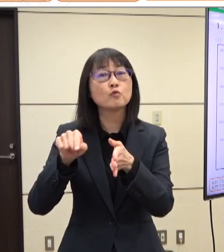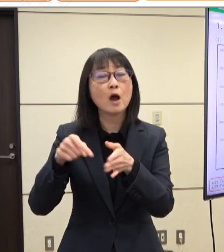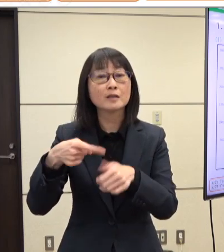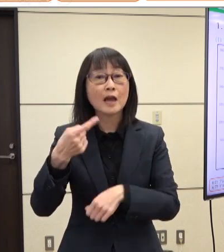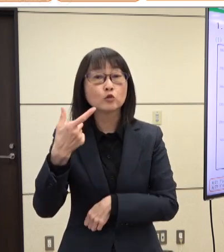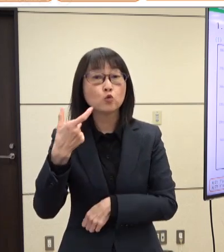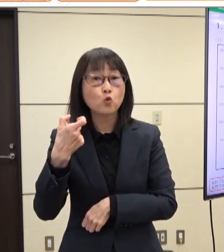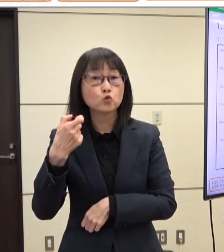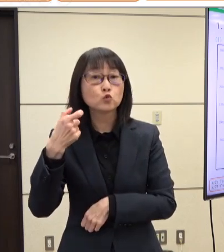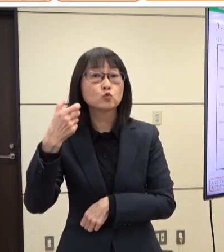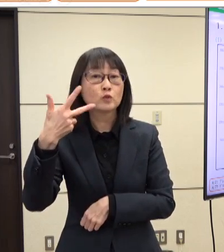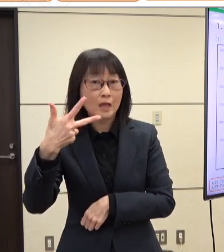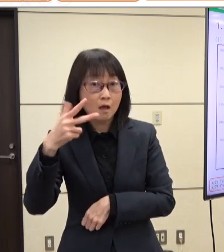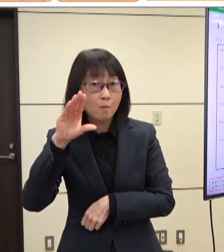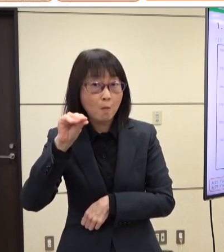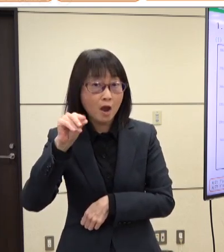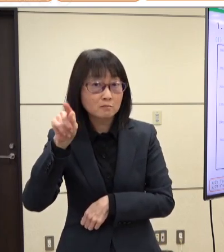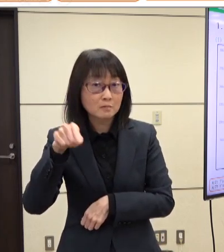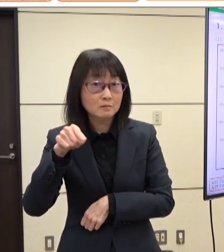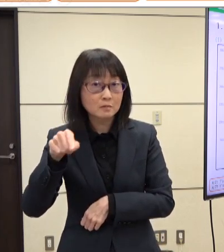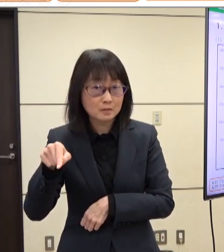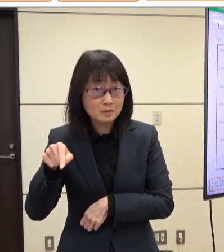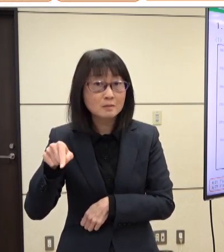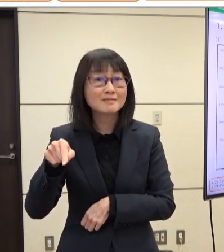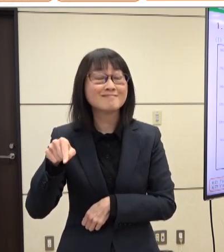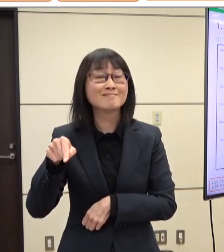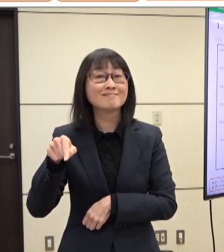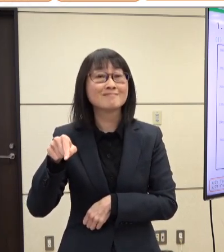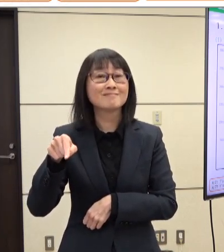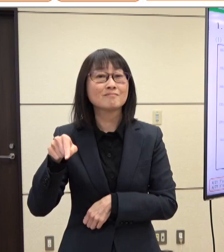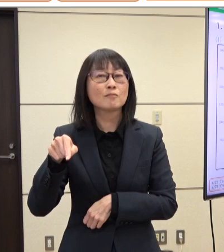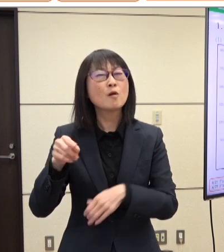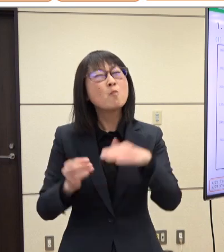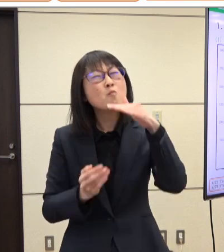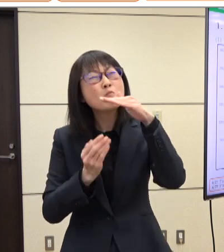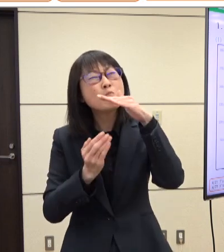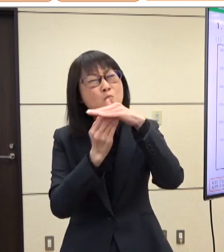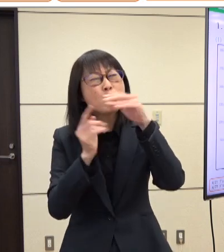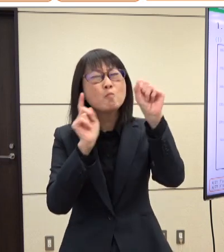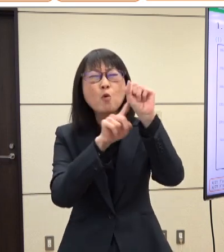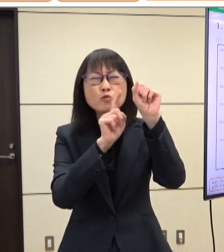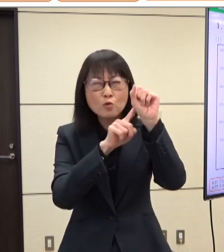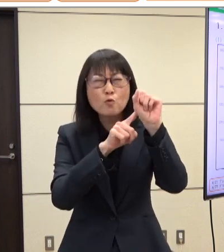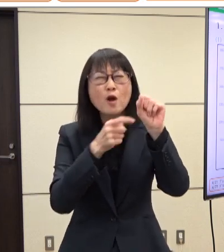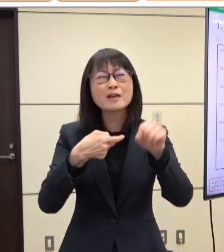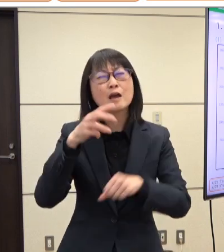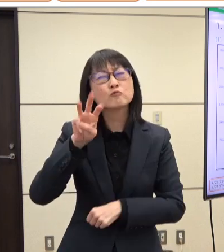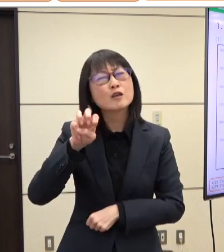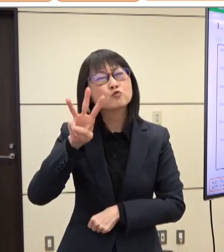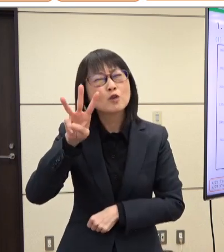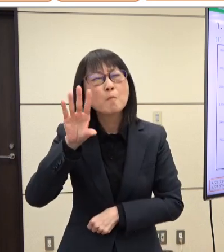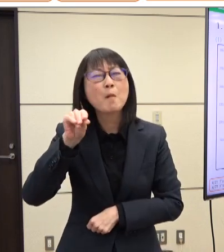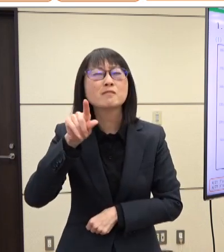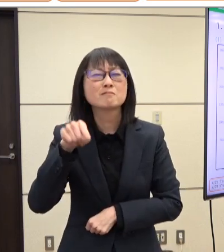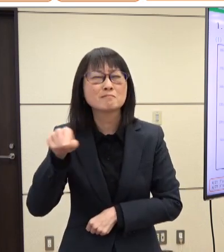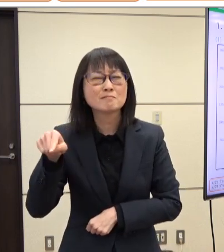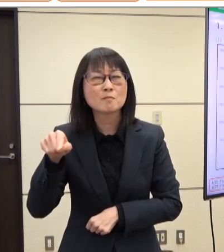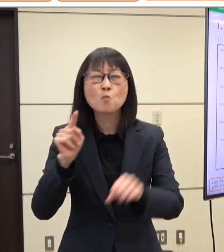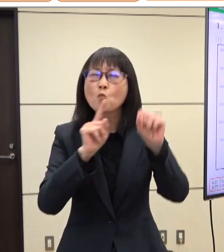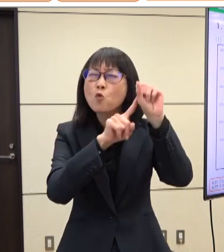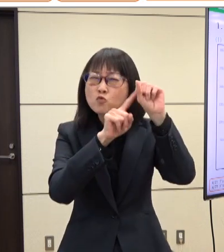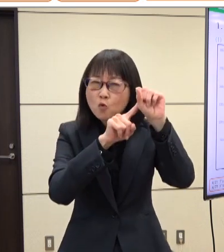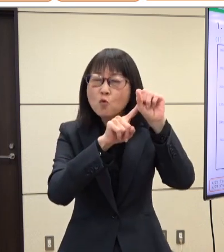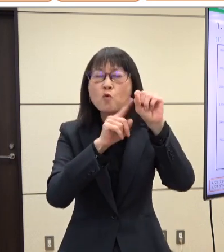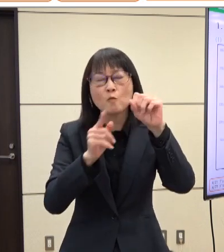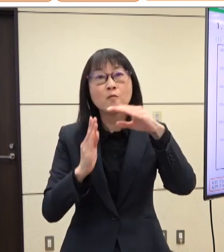167万人になりました。目標は133万人ですから、かなり、上